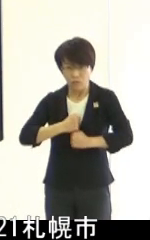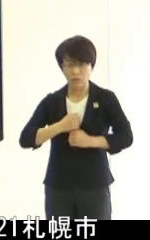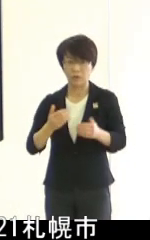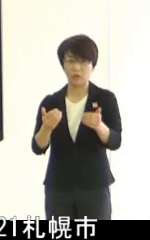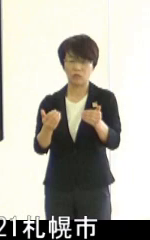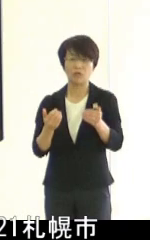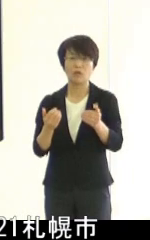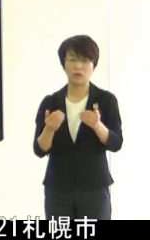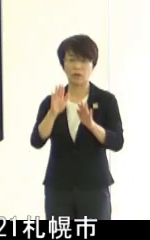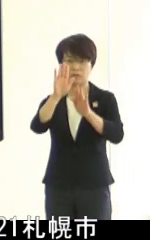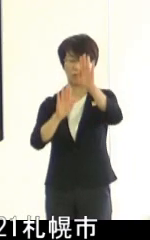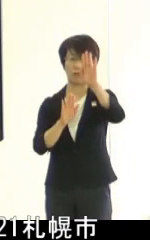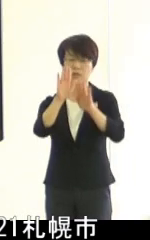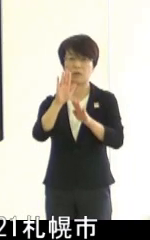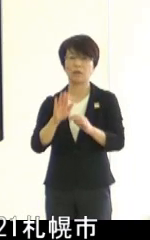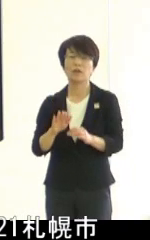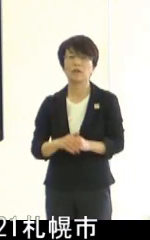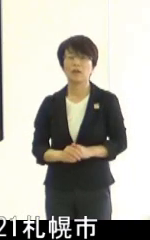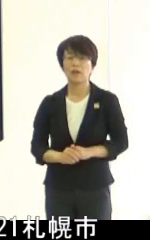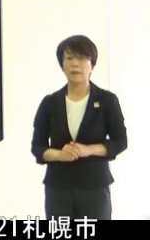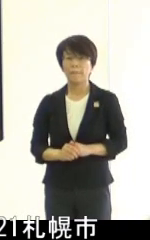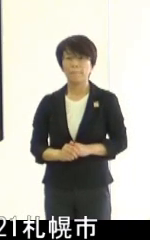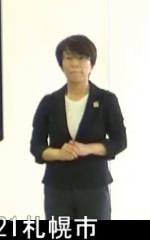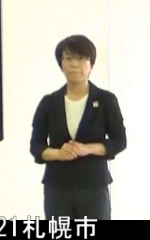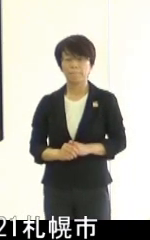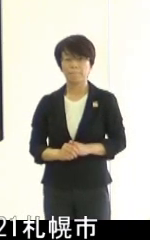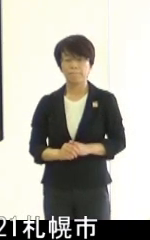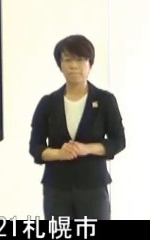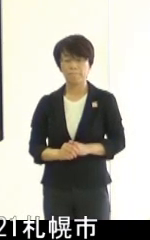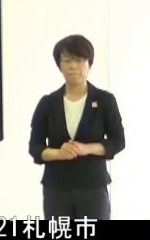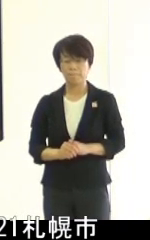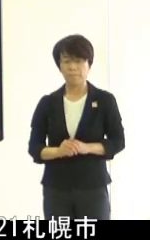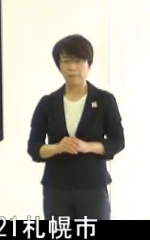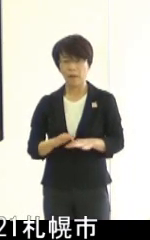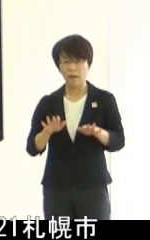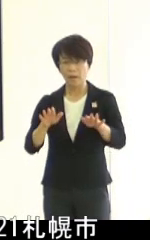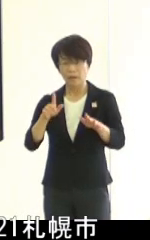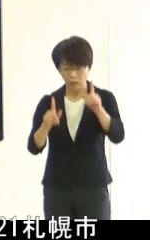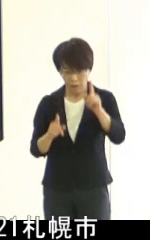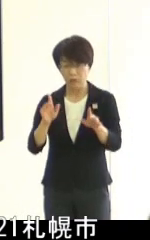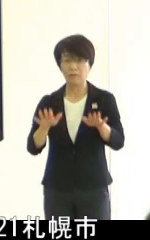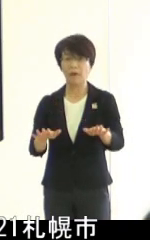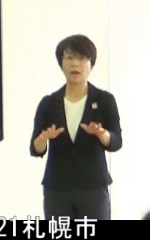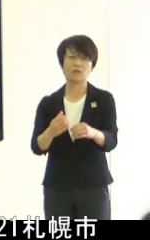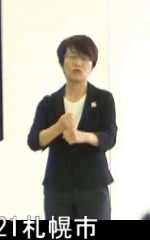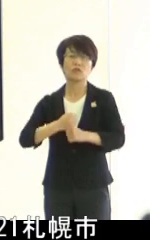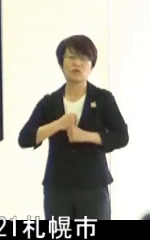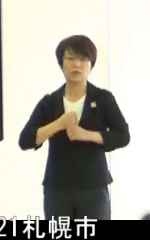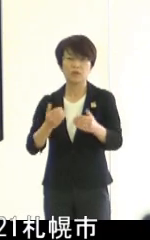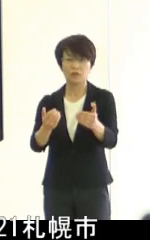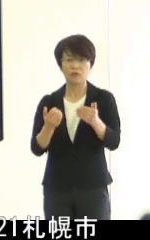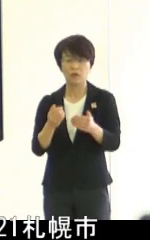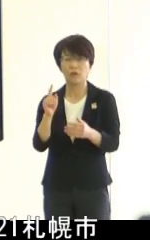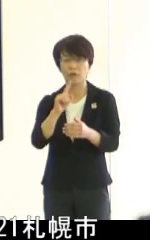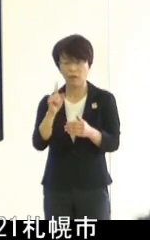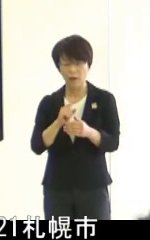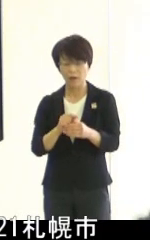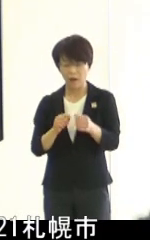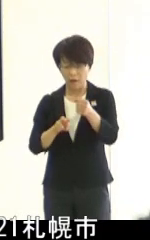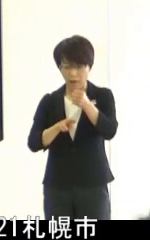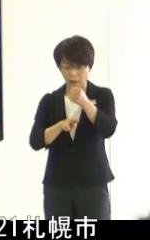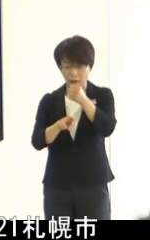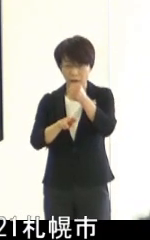でございますとりわけ今の注意をしていかなければいけないのが陛下部